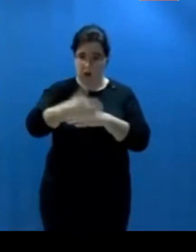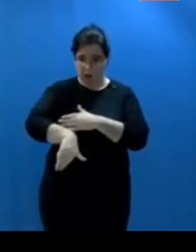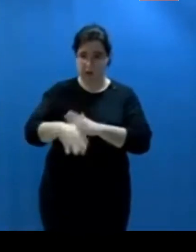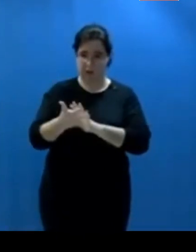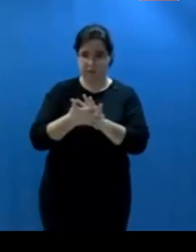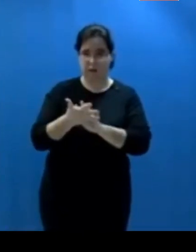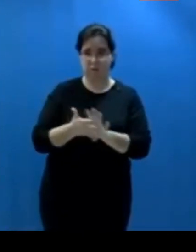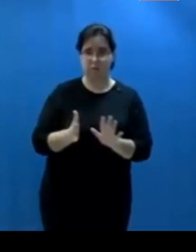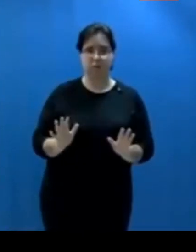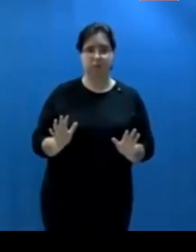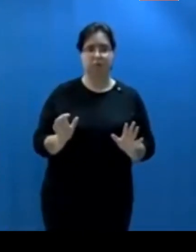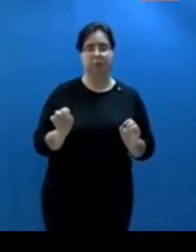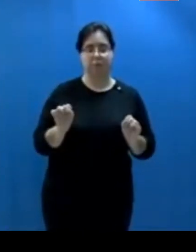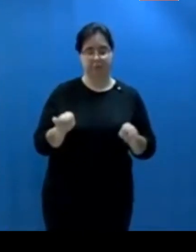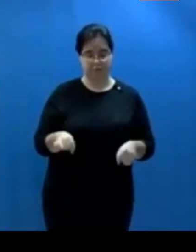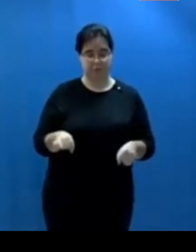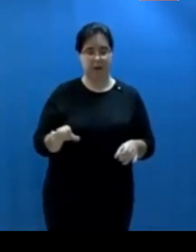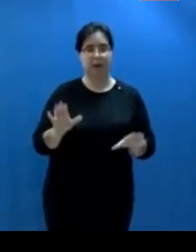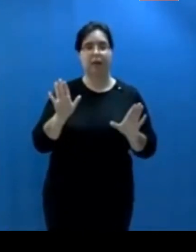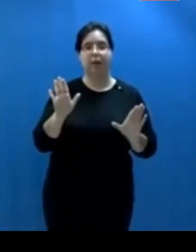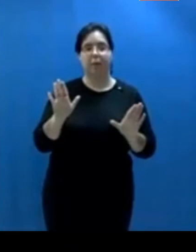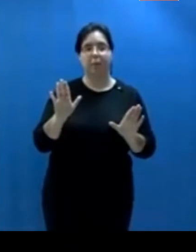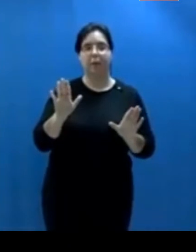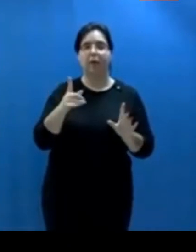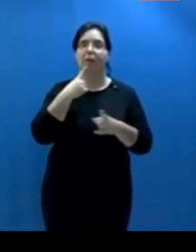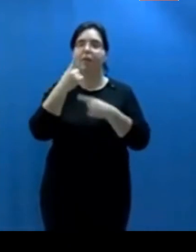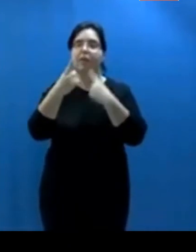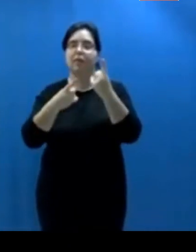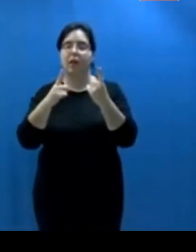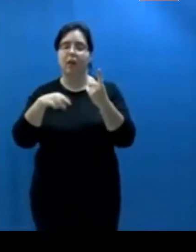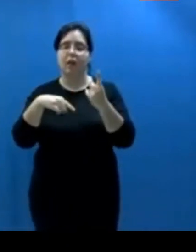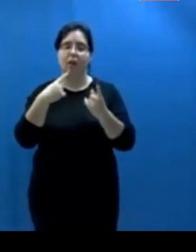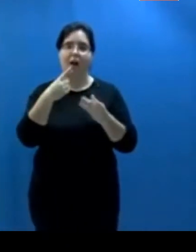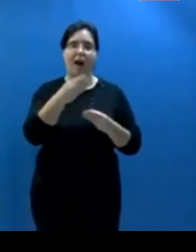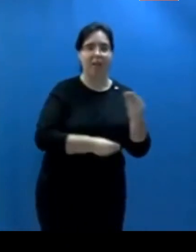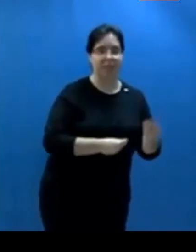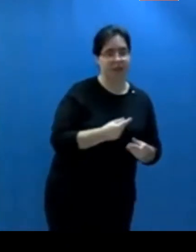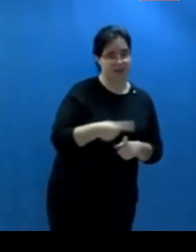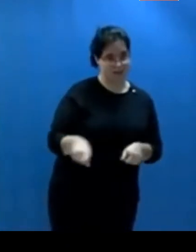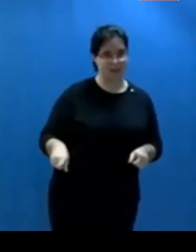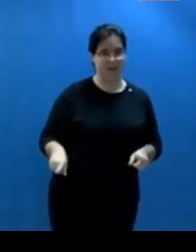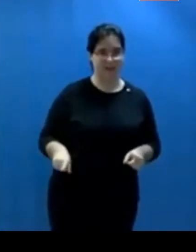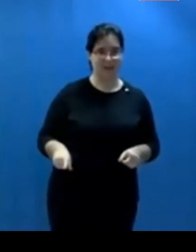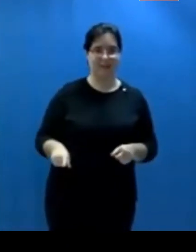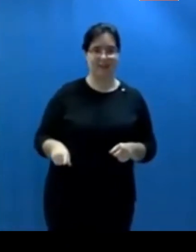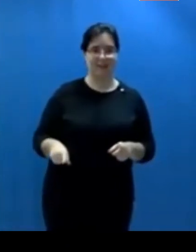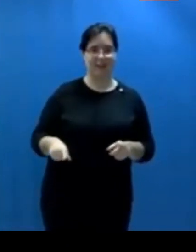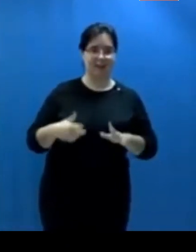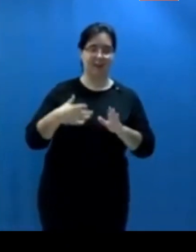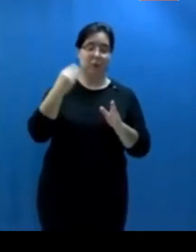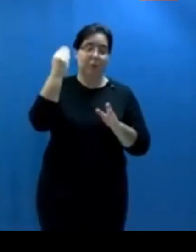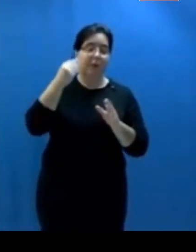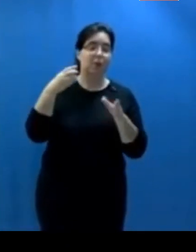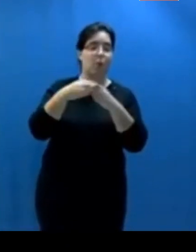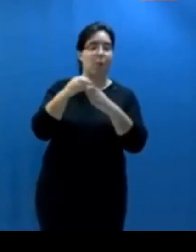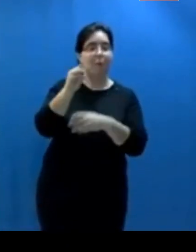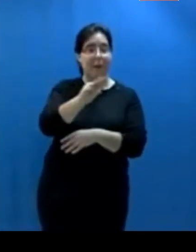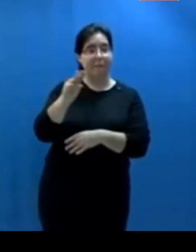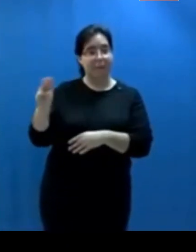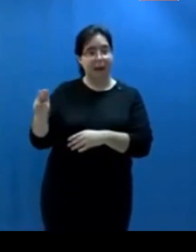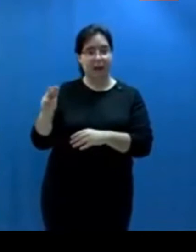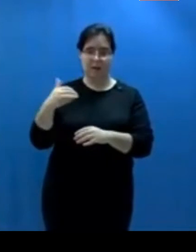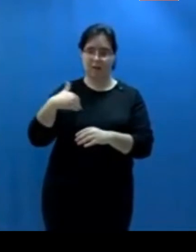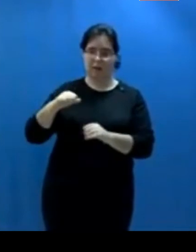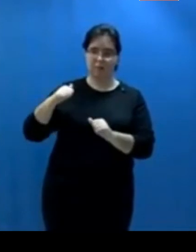claro, una cosa és dir i l'altra cosa és fer. I suposa que el Partit Popular, que tant de temps ha